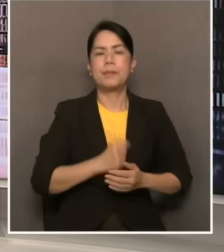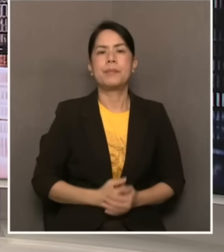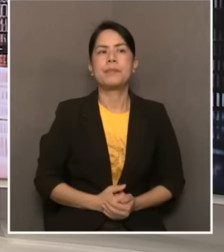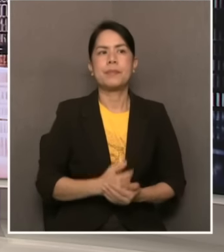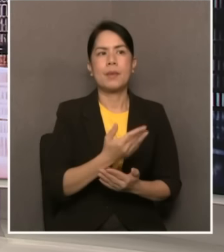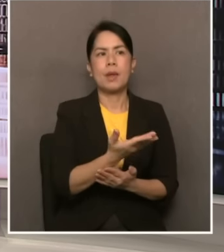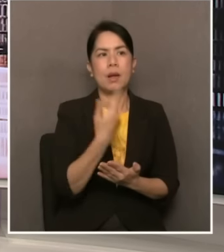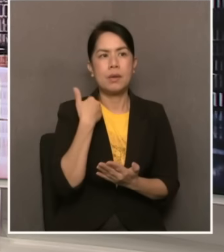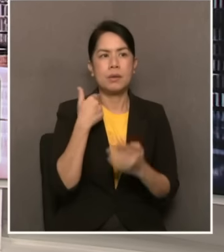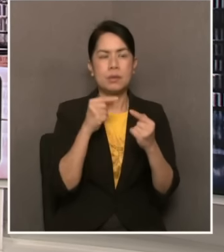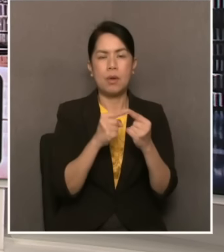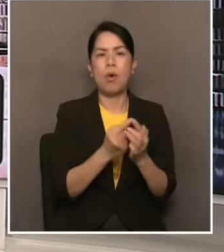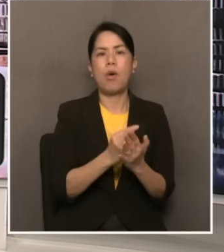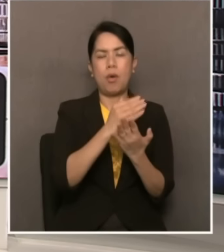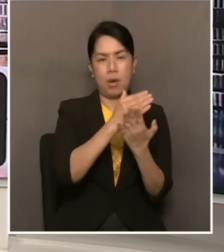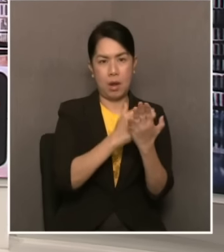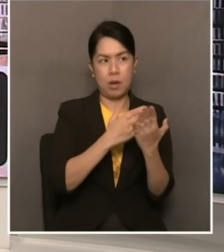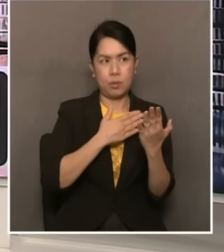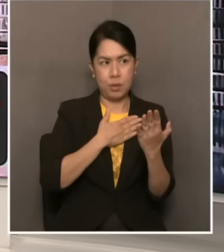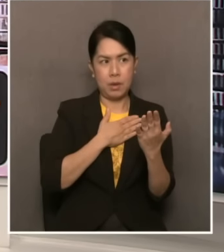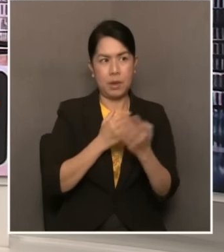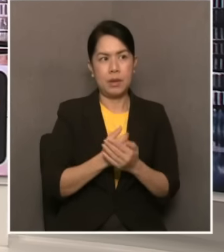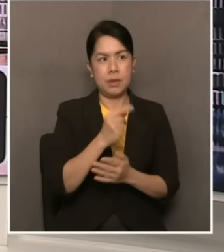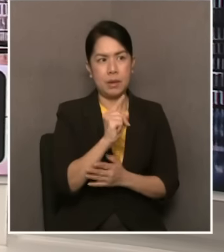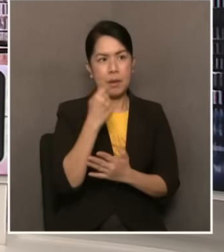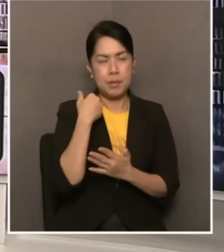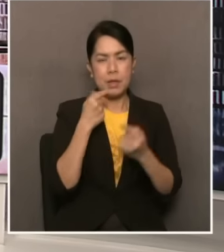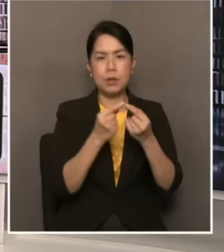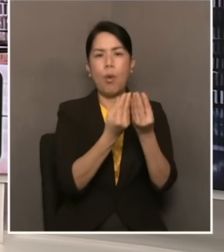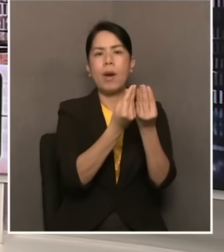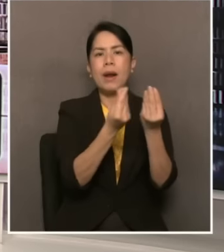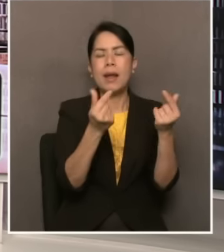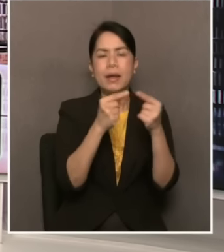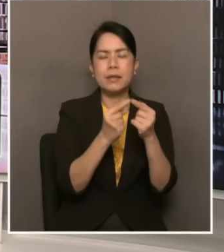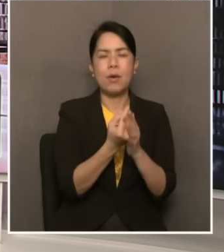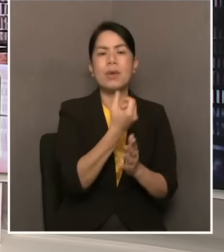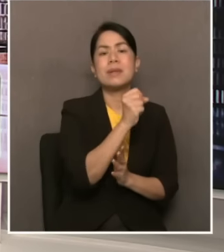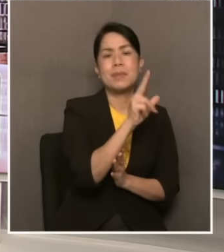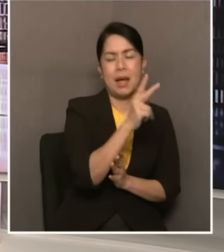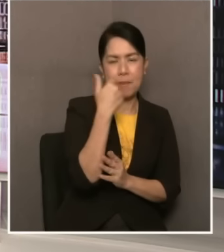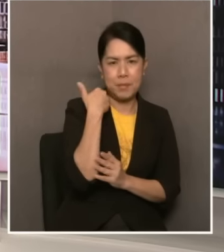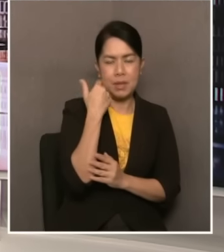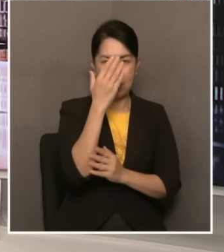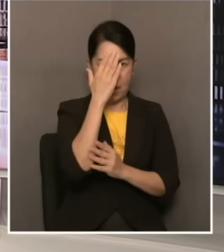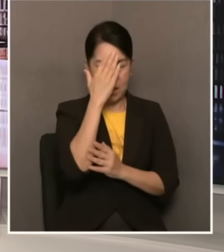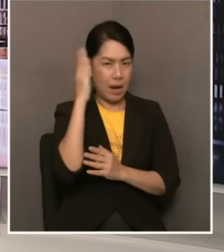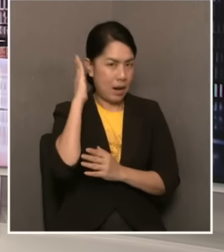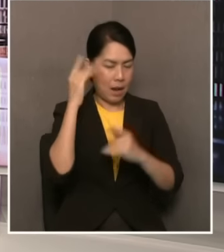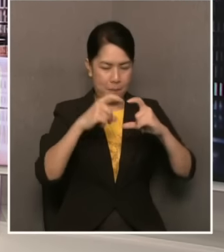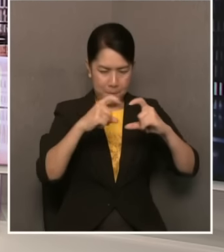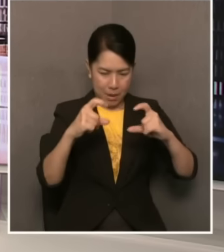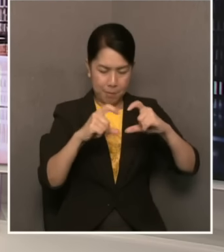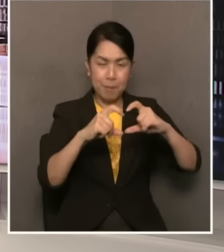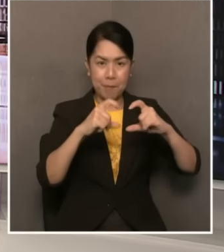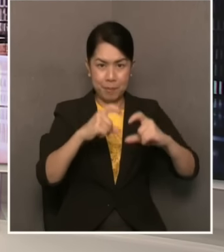การกรอกข้อมูลส่วนตัวนะคะกจะมีทั้งเลขปจตวประชาชนหน้าบัด หลังบัดนะคะชื่อนามสกุ